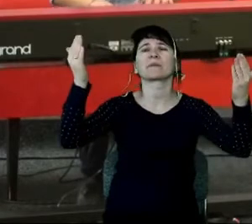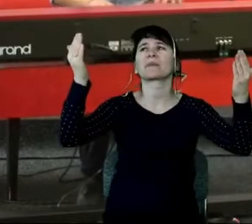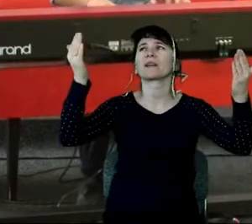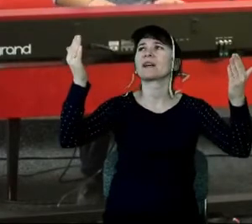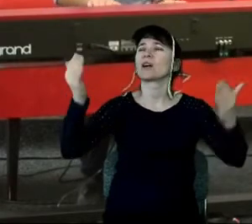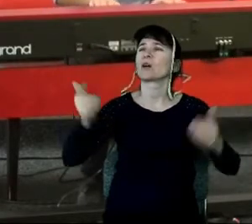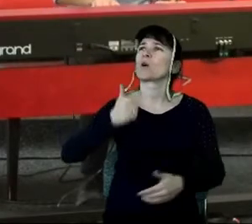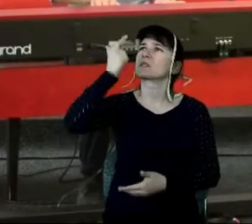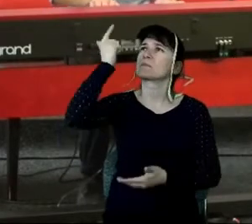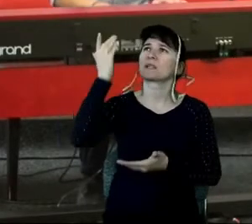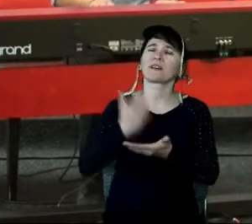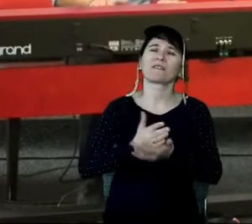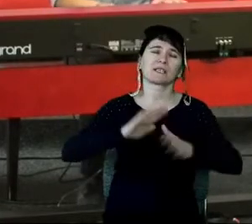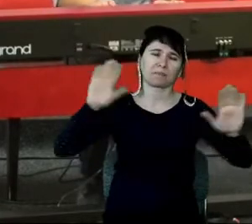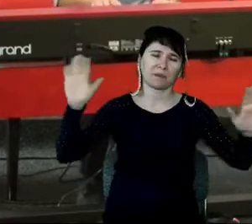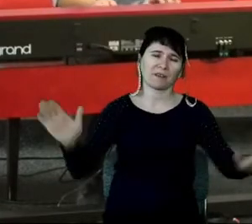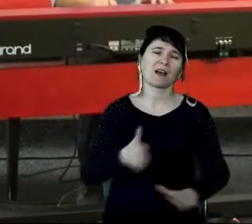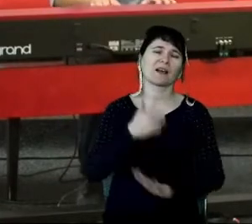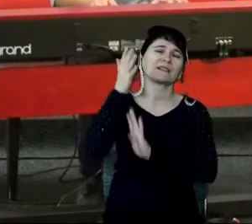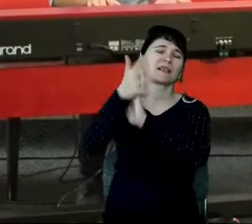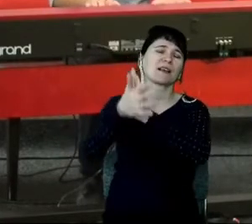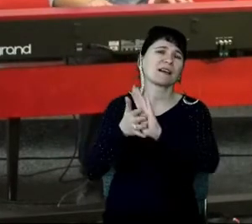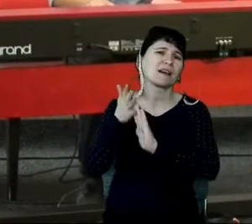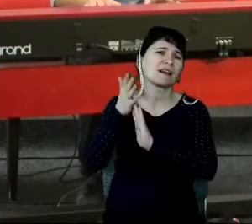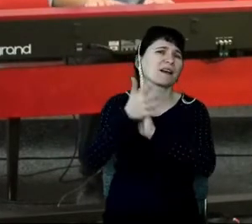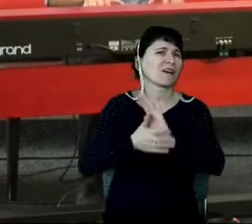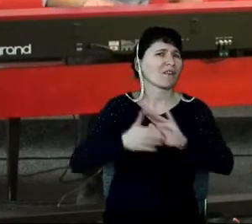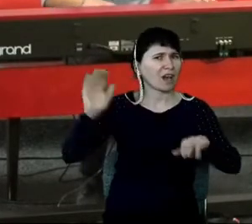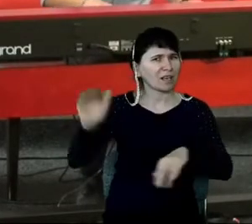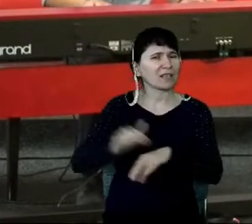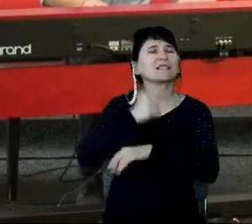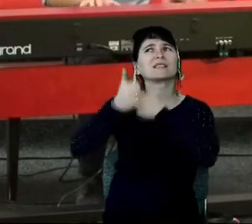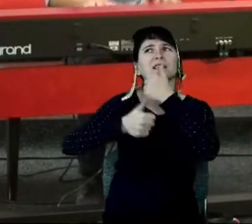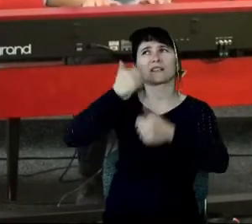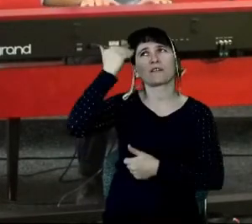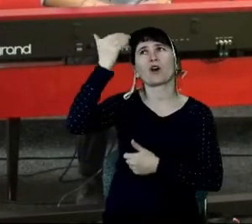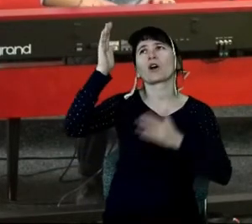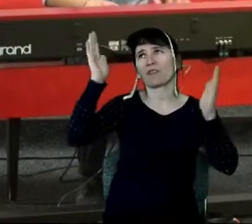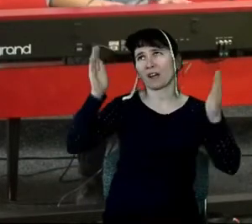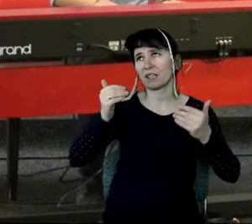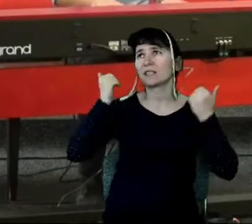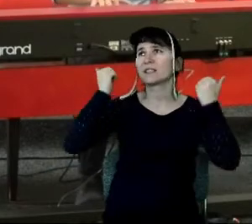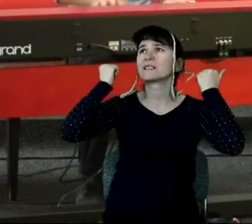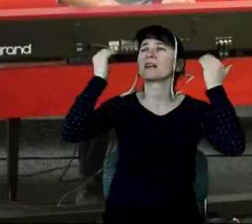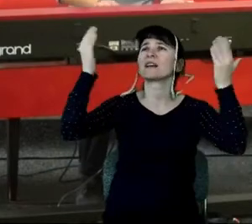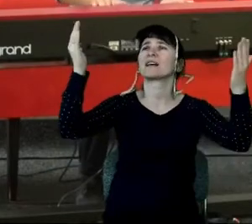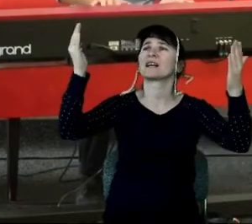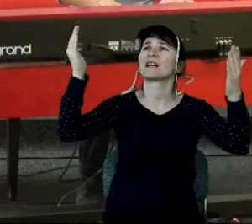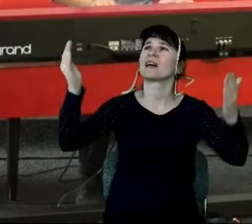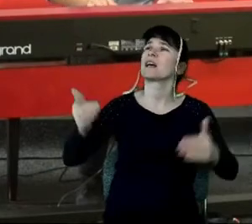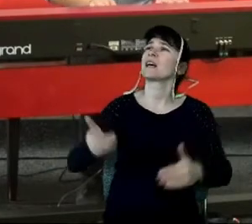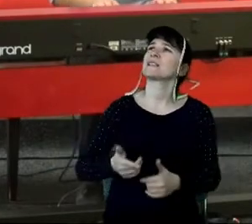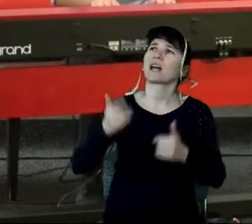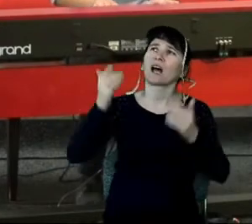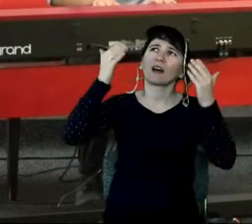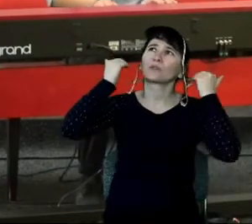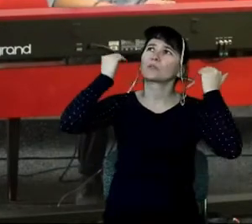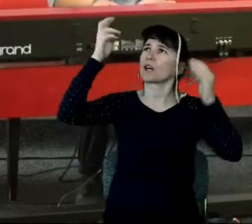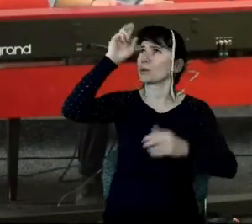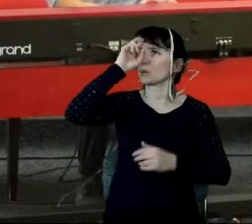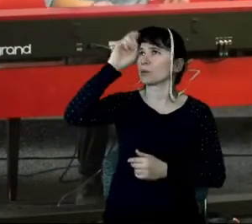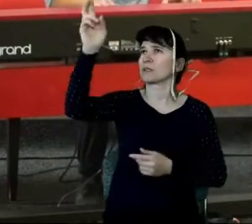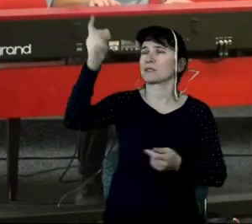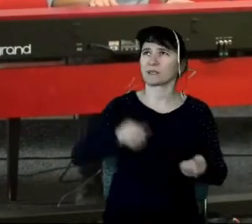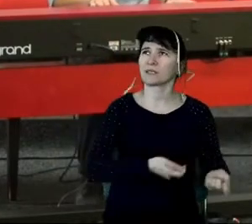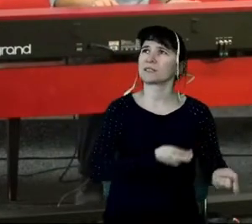прославьте, Господа воспевайте. Хвалите Его, хвалите,